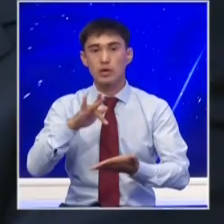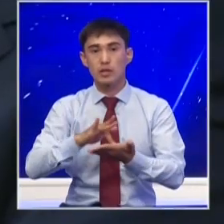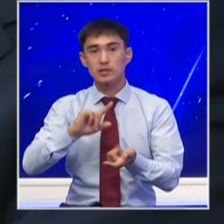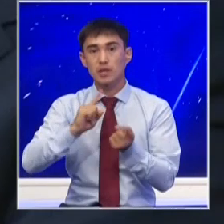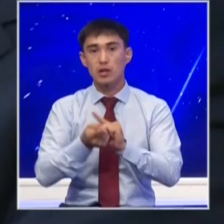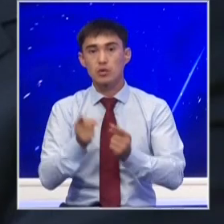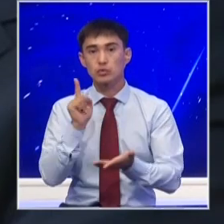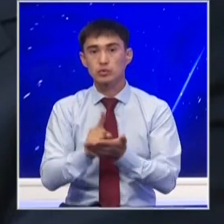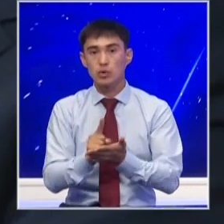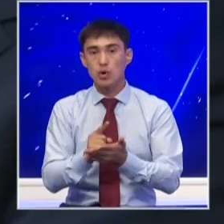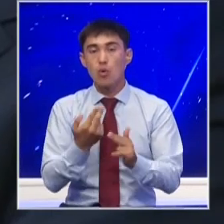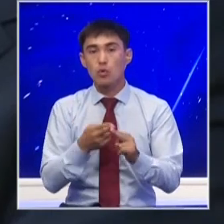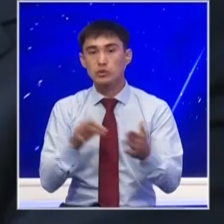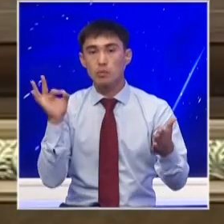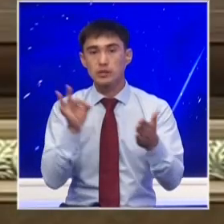біріне айналу.